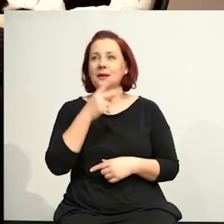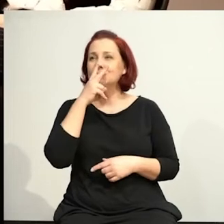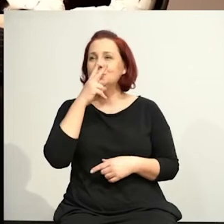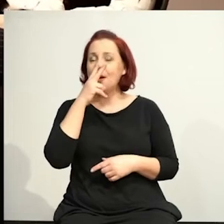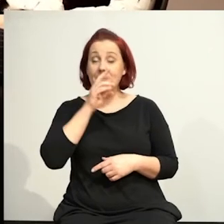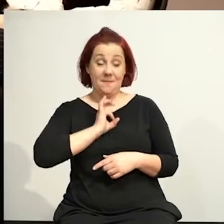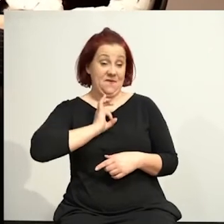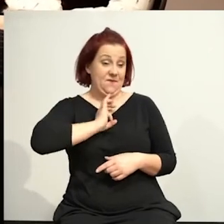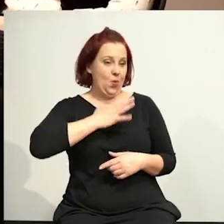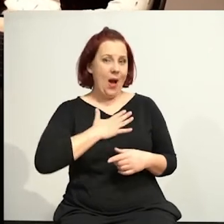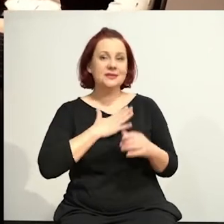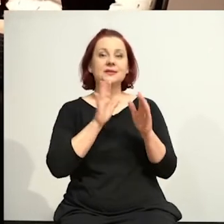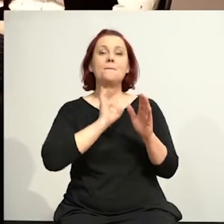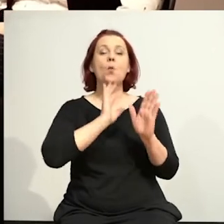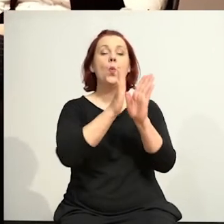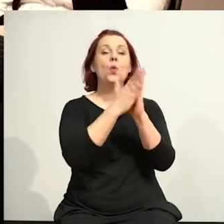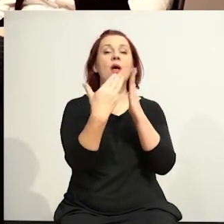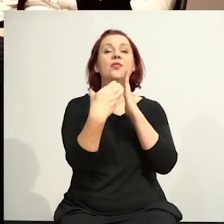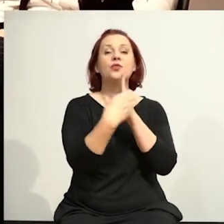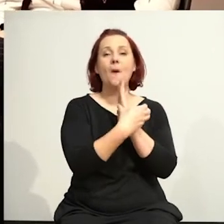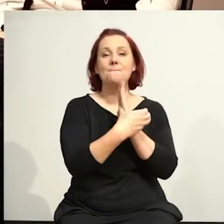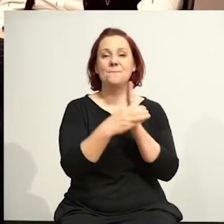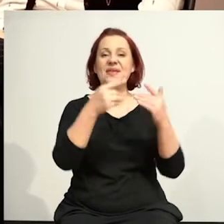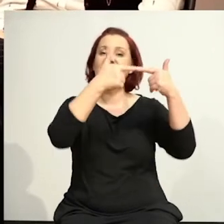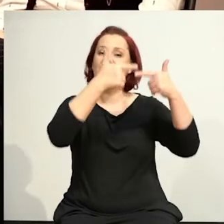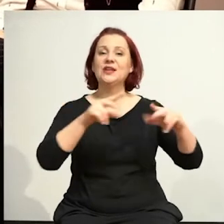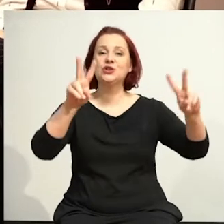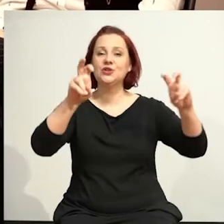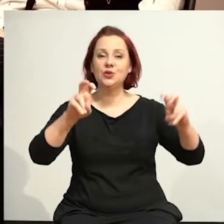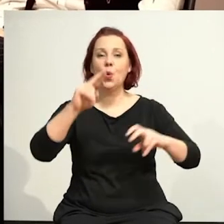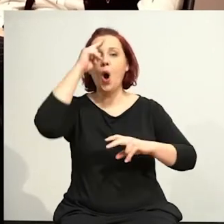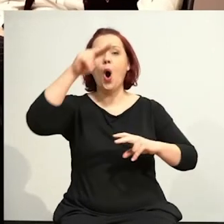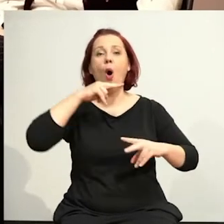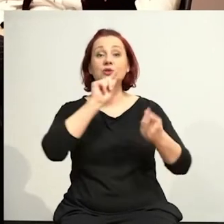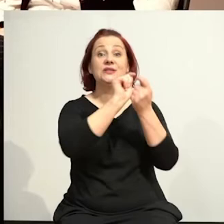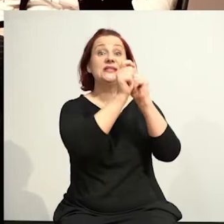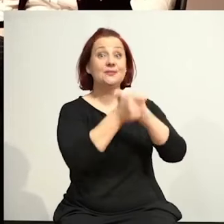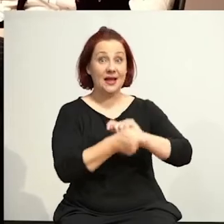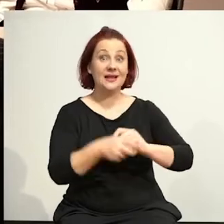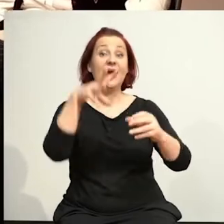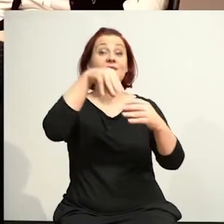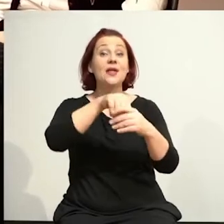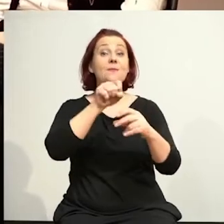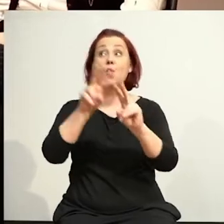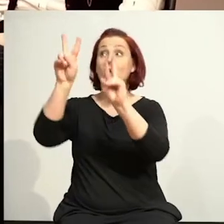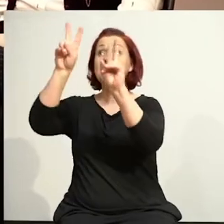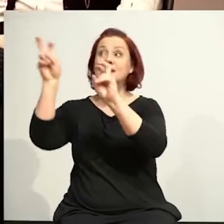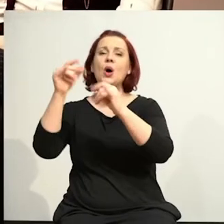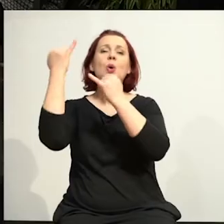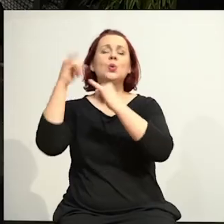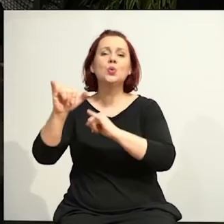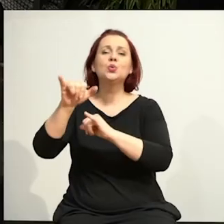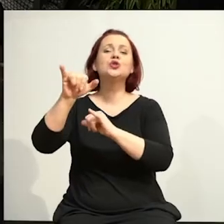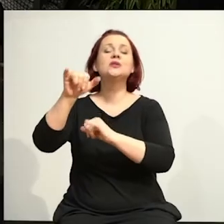własny tom wierszy Ojciec się zmienia, w którym są cytaty wplecione z różnych pisarzy